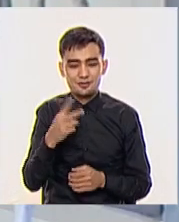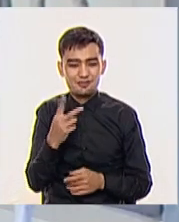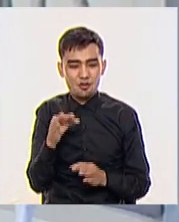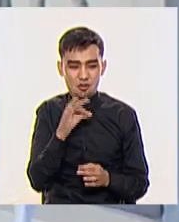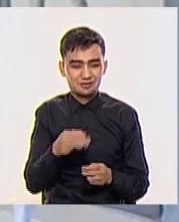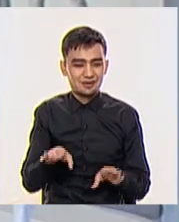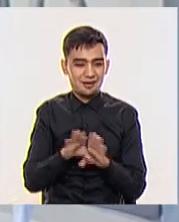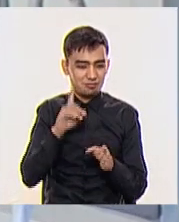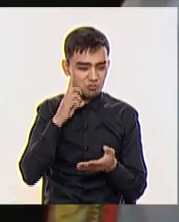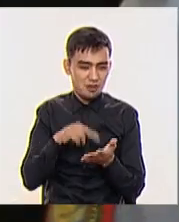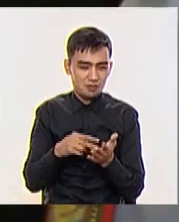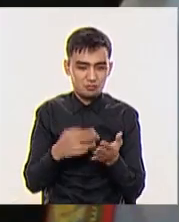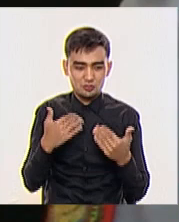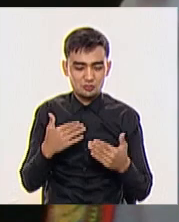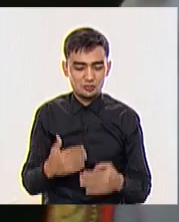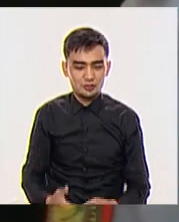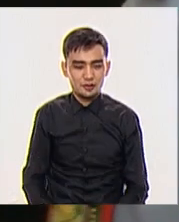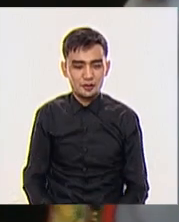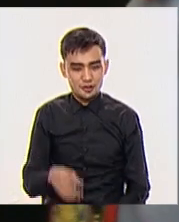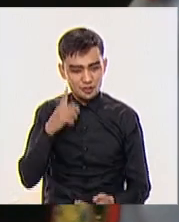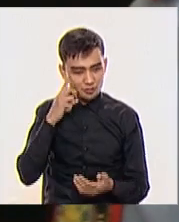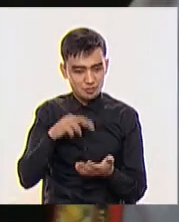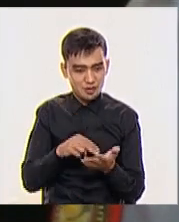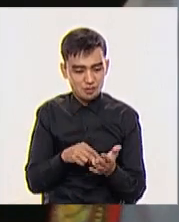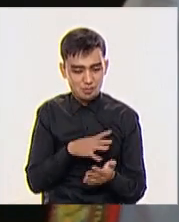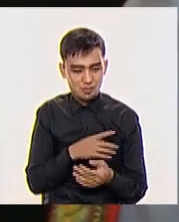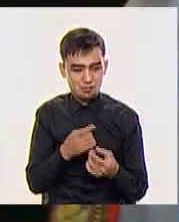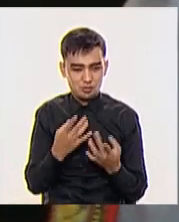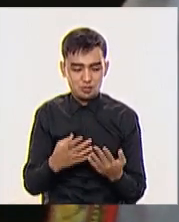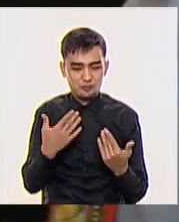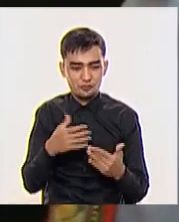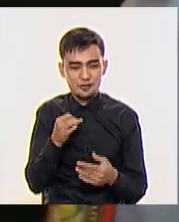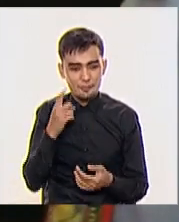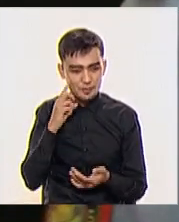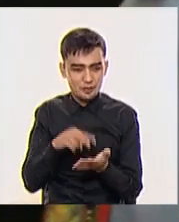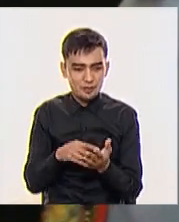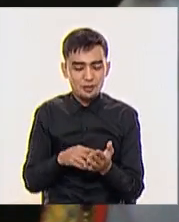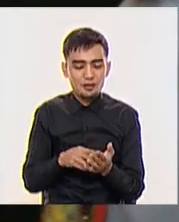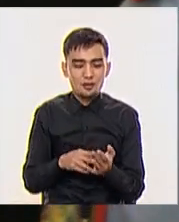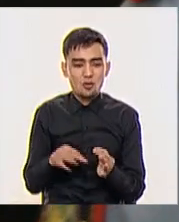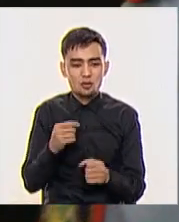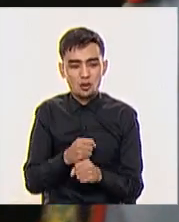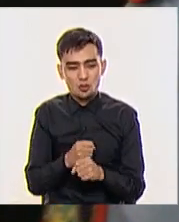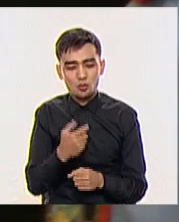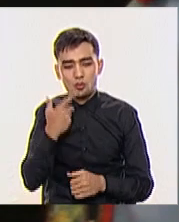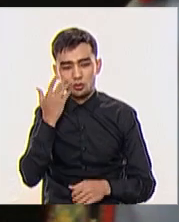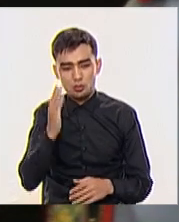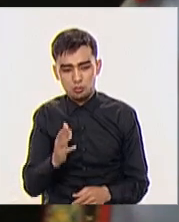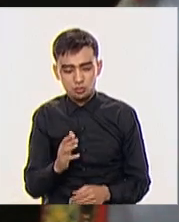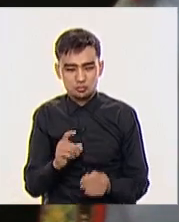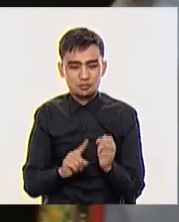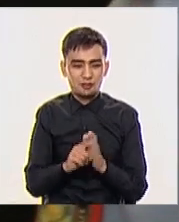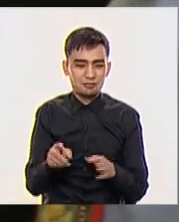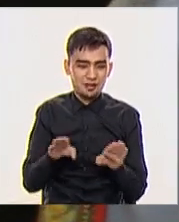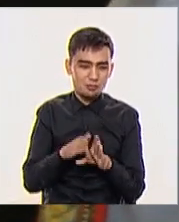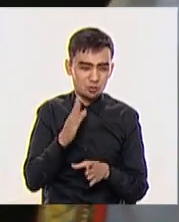деген жоспар гана деди. Келген жоспар бүгүнкү күндө жоспарлар ишке кетилген жок. Кай күнү көрүшөт онун баары